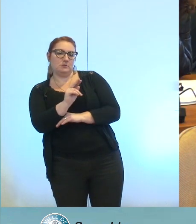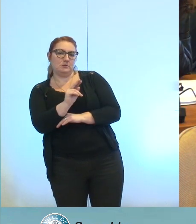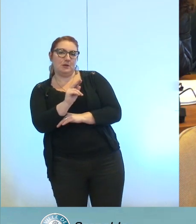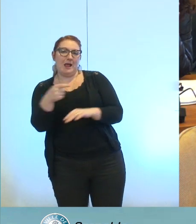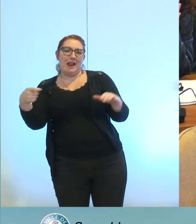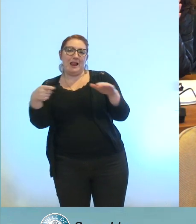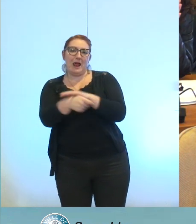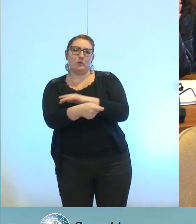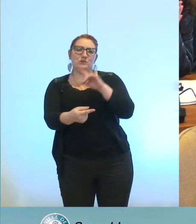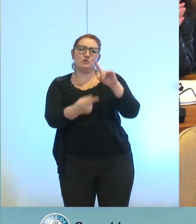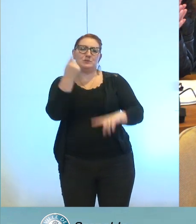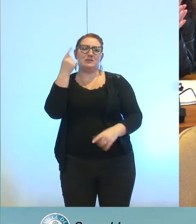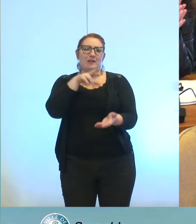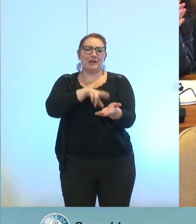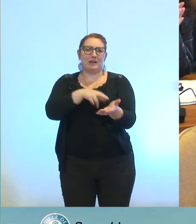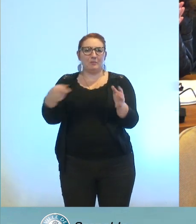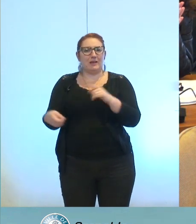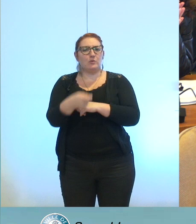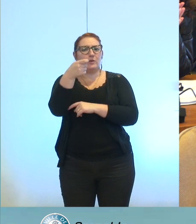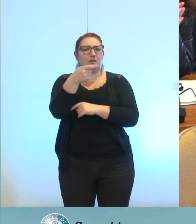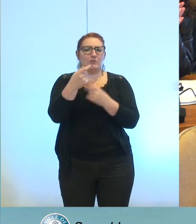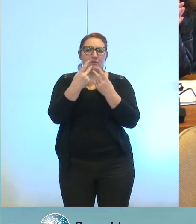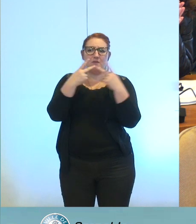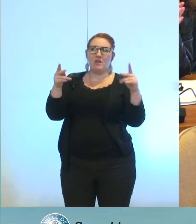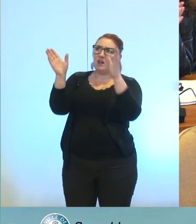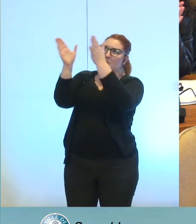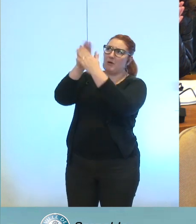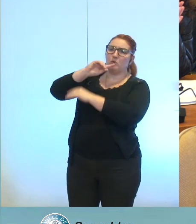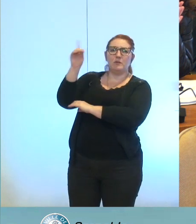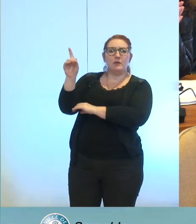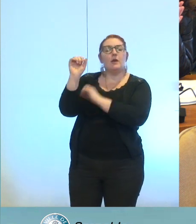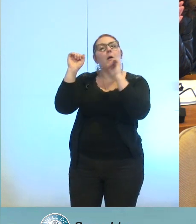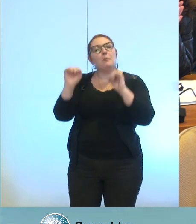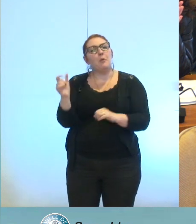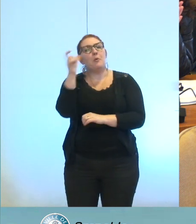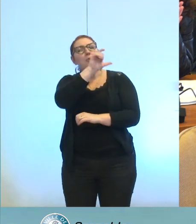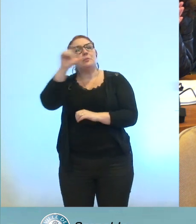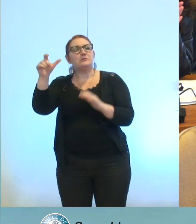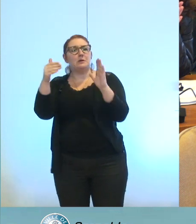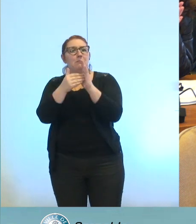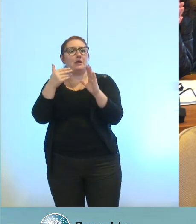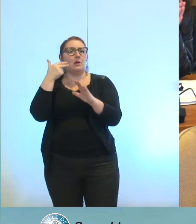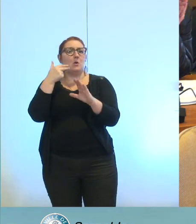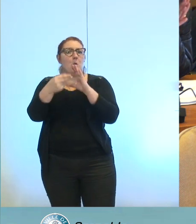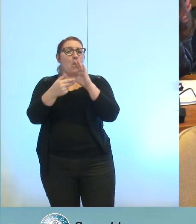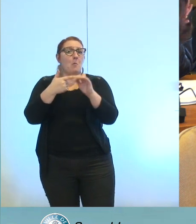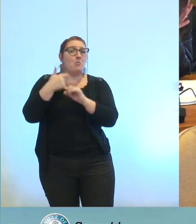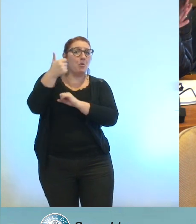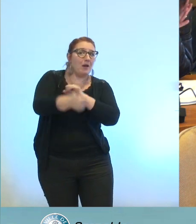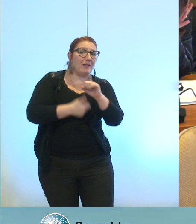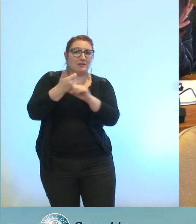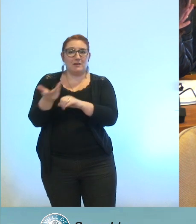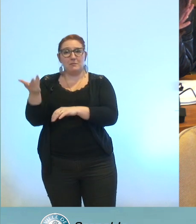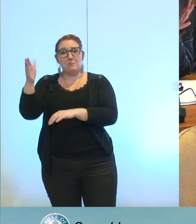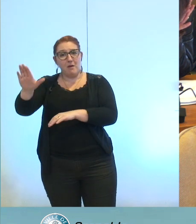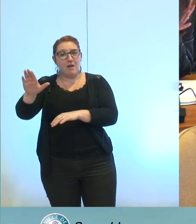rythmes éducatifs n''est pas été demandée par la ville elle pouvait se monter à 200000 € sur l'année mais elle n'a pas été demandée à